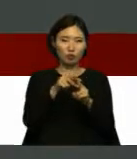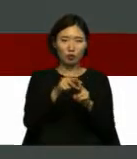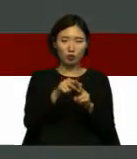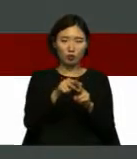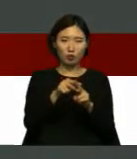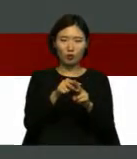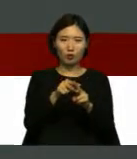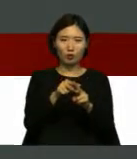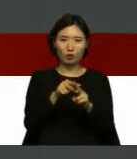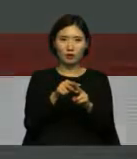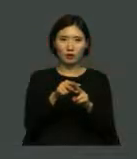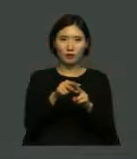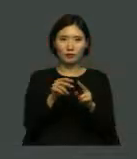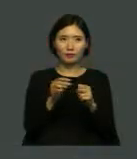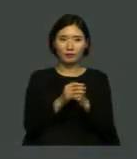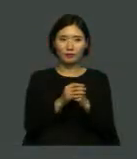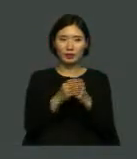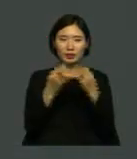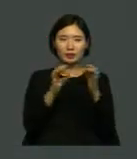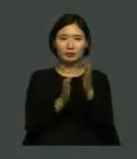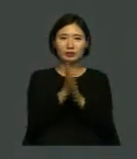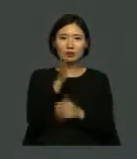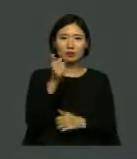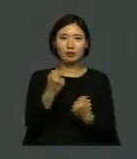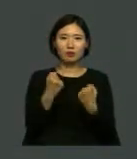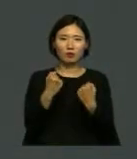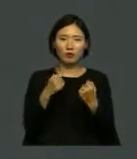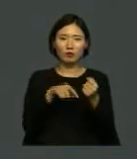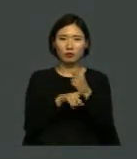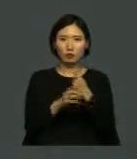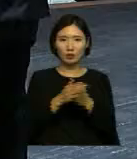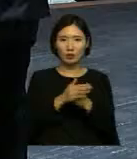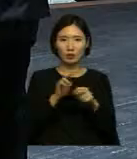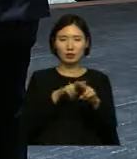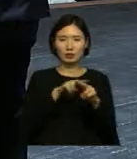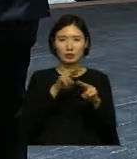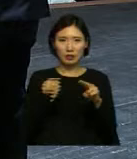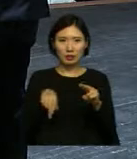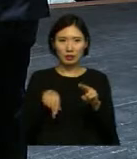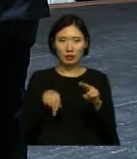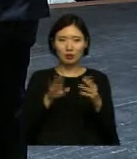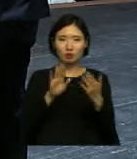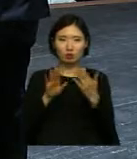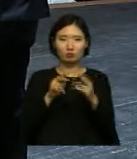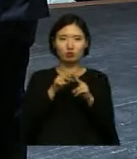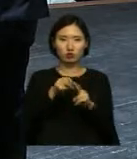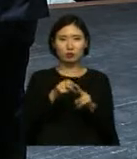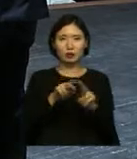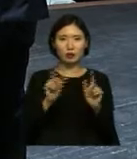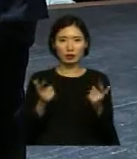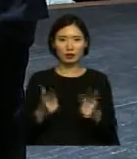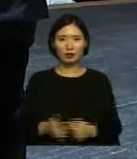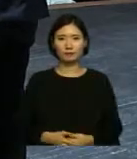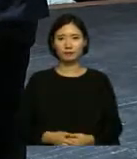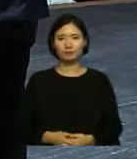당시 포천시장을 공천했지만 김 시장은 건강상의 이유로 사퇴서를 제출하고 출마하지 않았습니다.